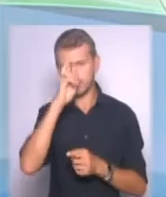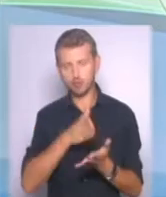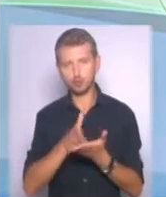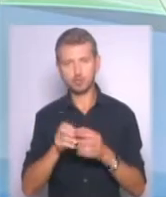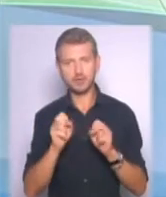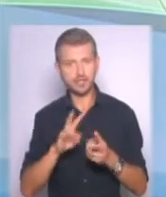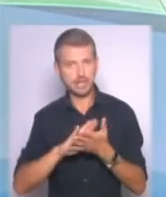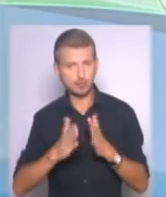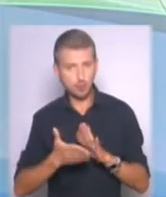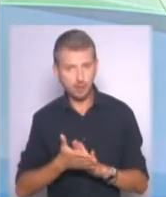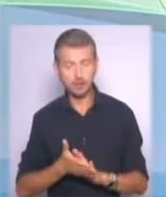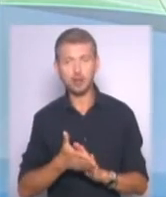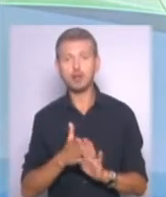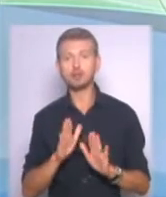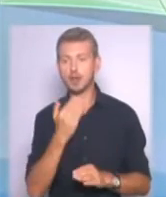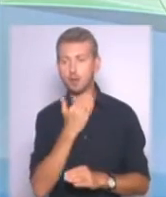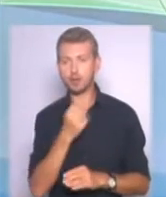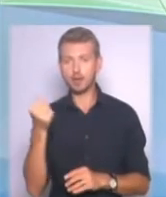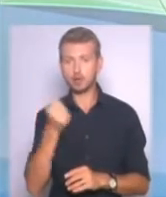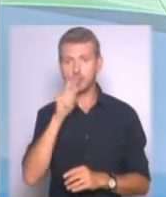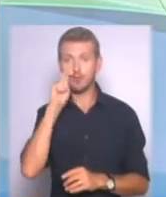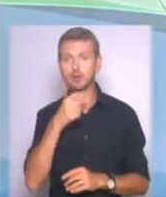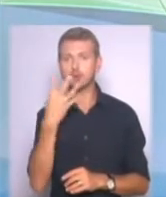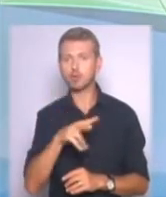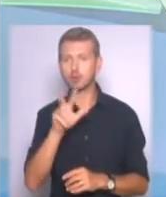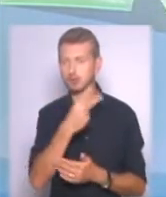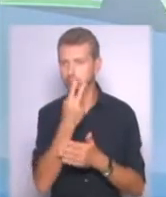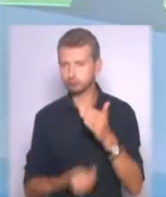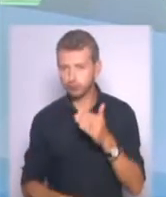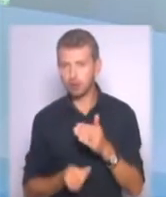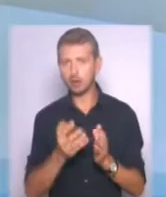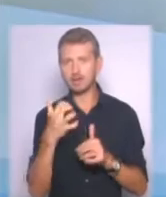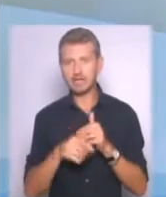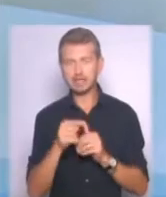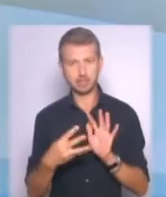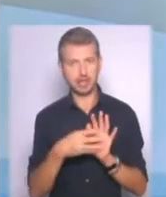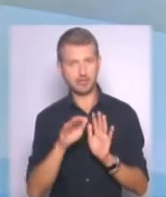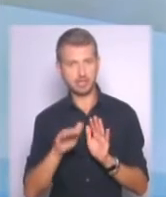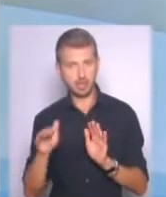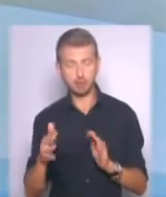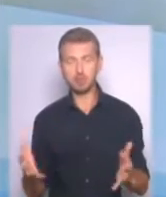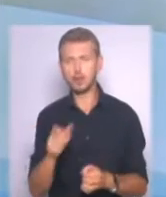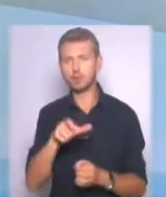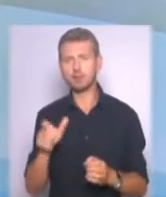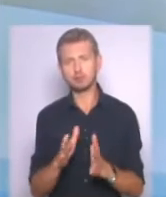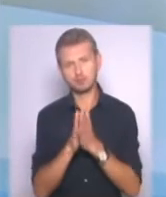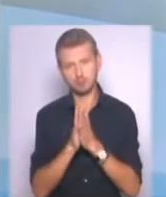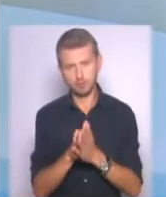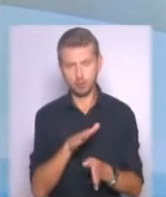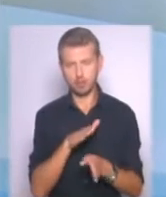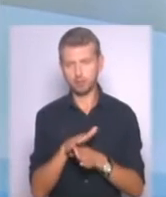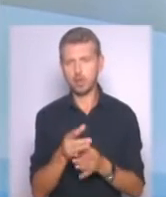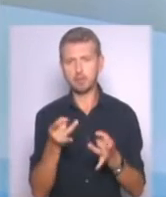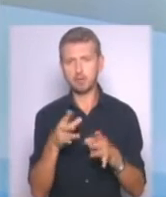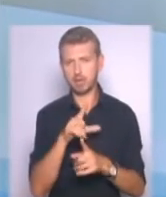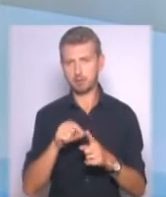ситуацій. Лише за останній тиждень в Україні 43 потопельники, серед них 9 дітлахів. Рятувальники закликають дотримуватись елементарних правил